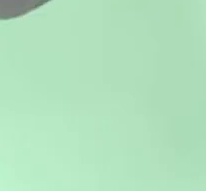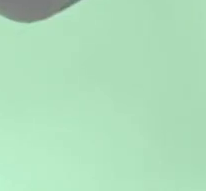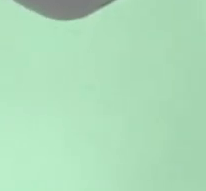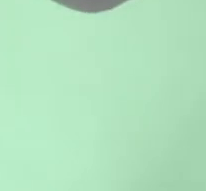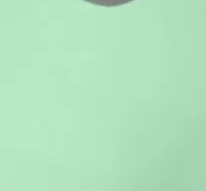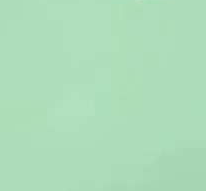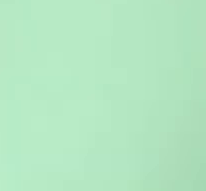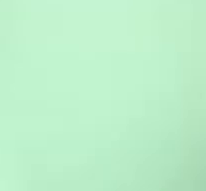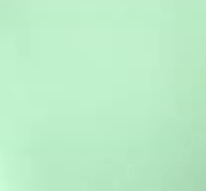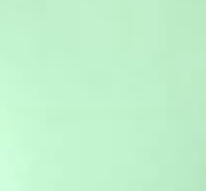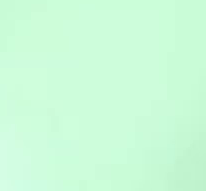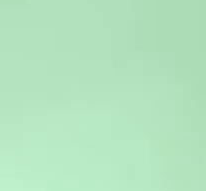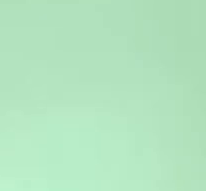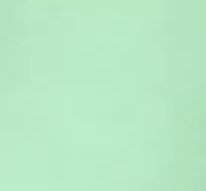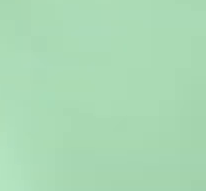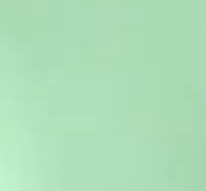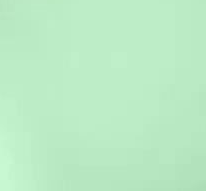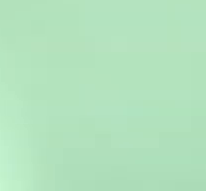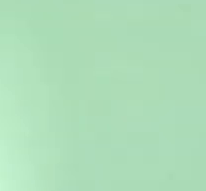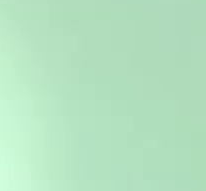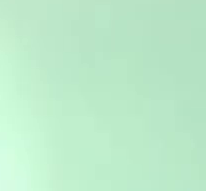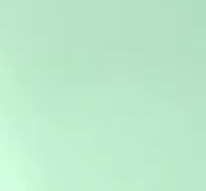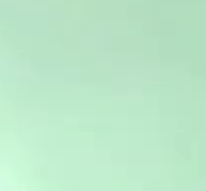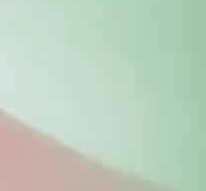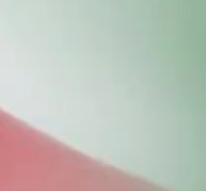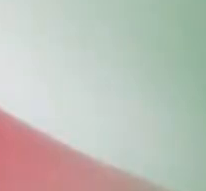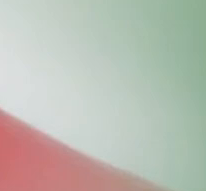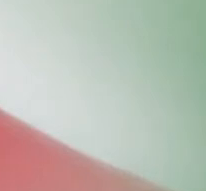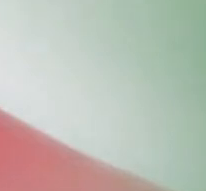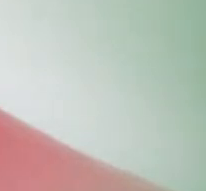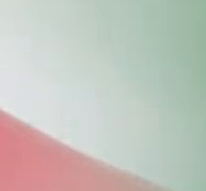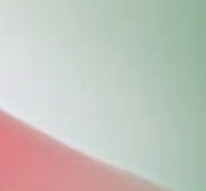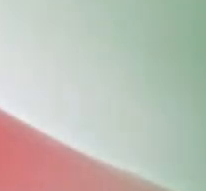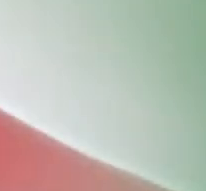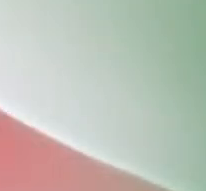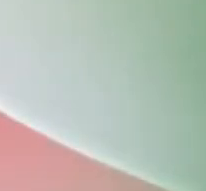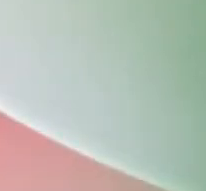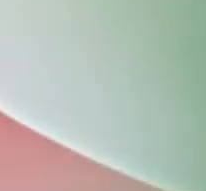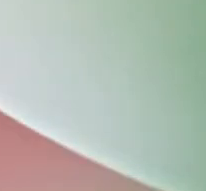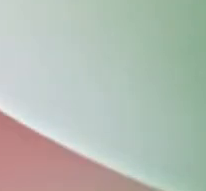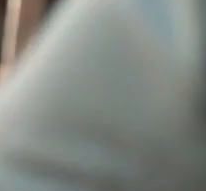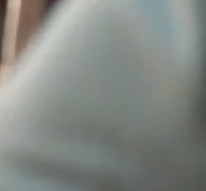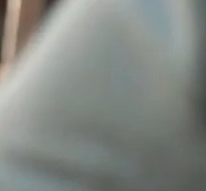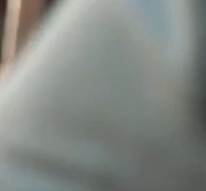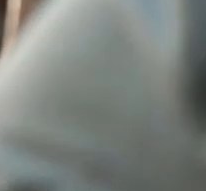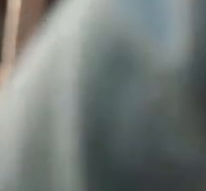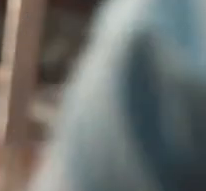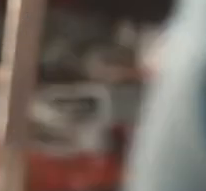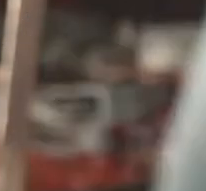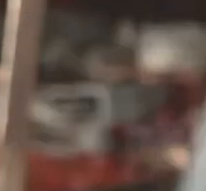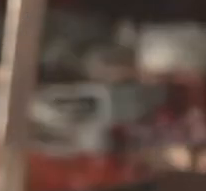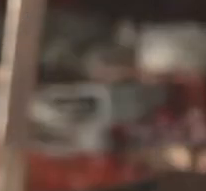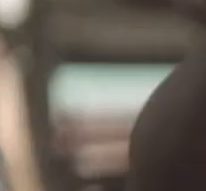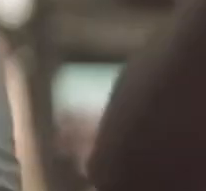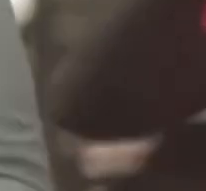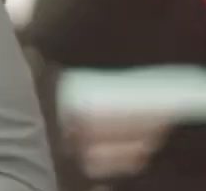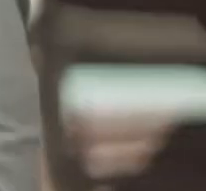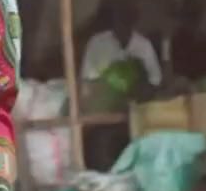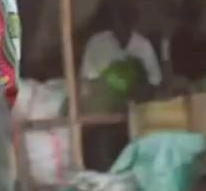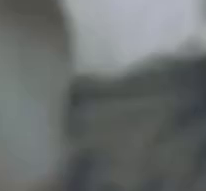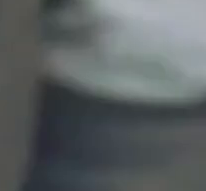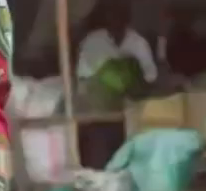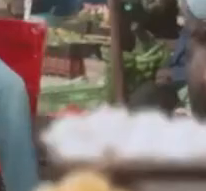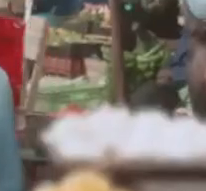ya asili bora kabisa na teknolojia ya Colgate Fluoride ili kukupa meno yenye nguvu na fizi zenye afya. Ah, Colgate